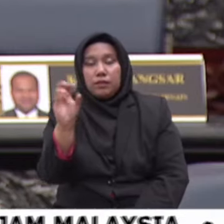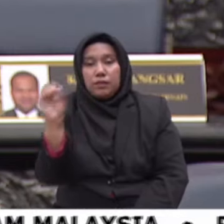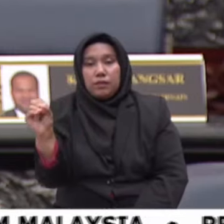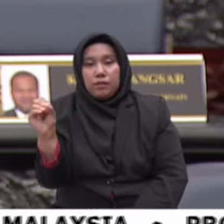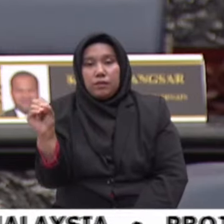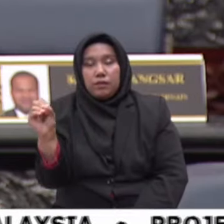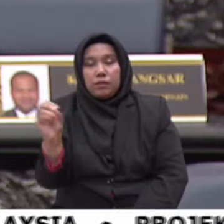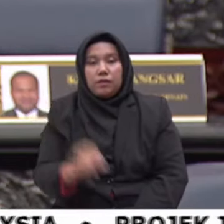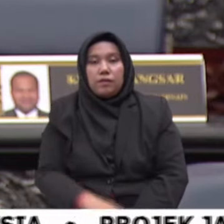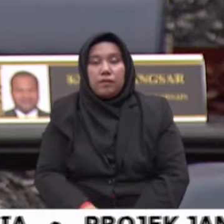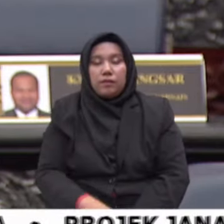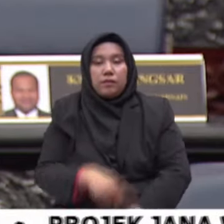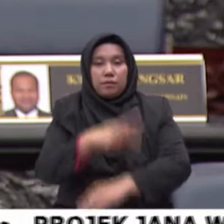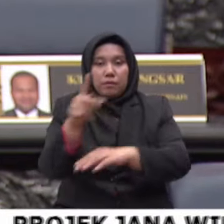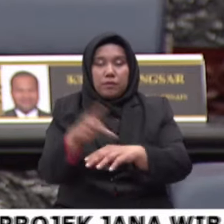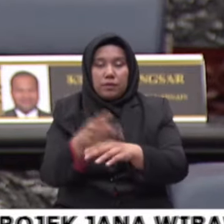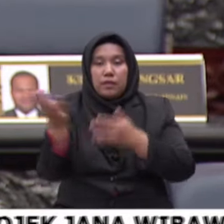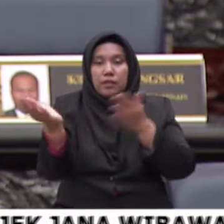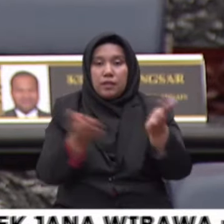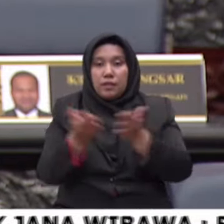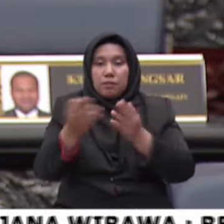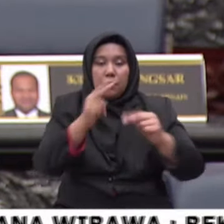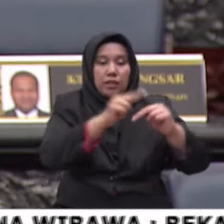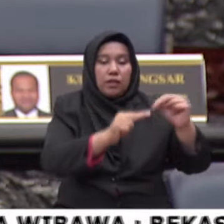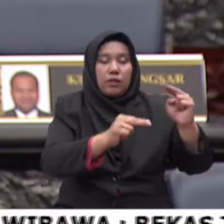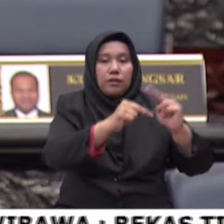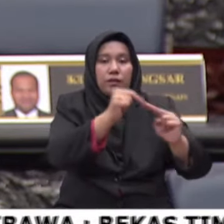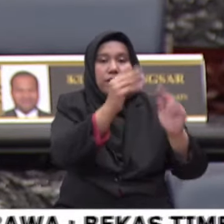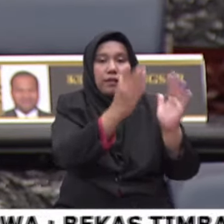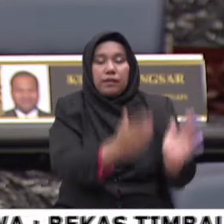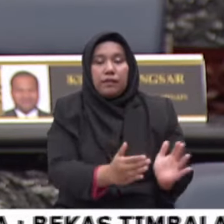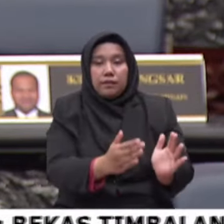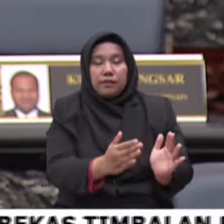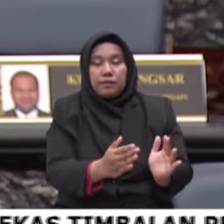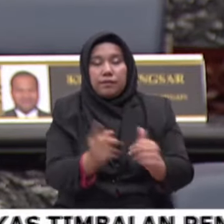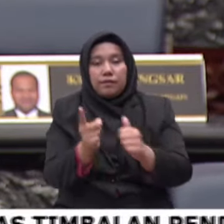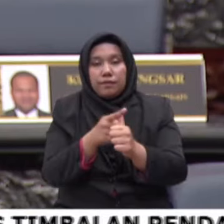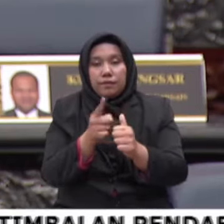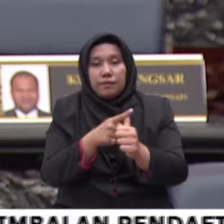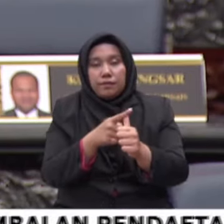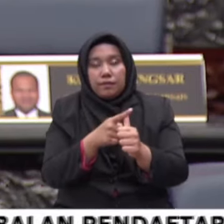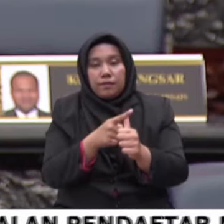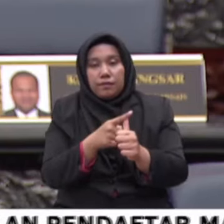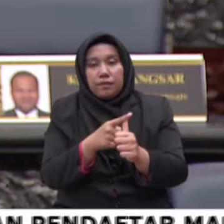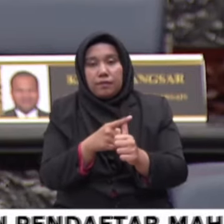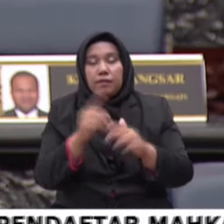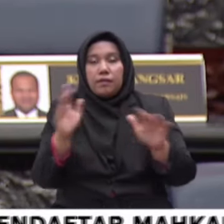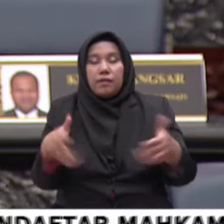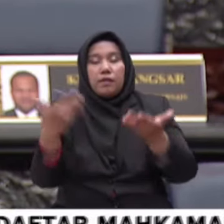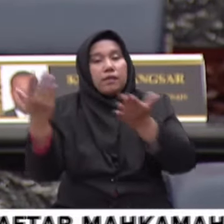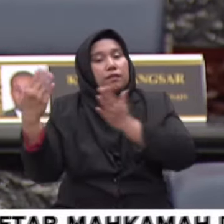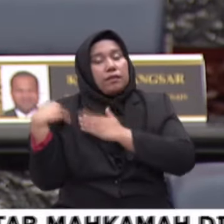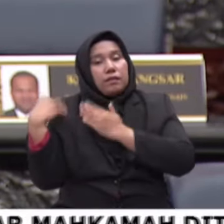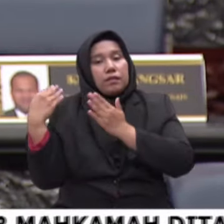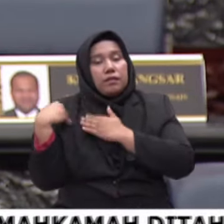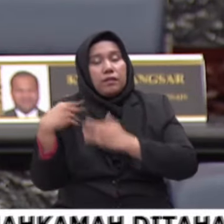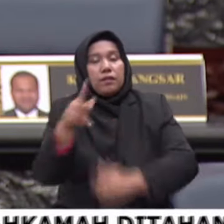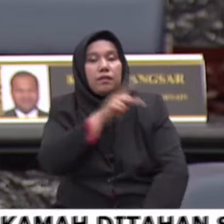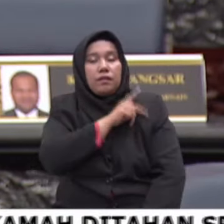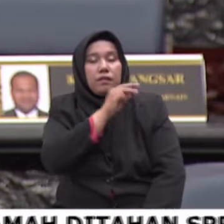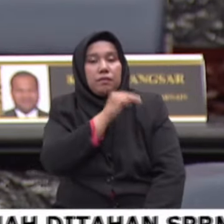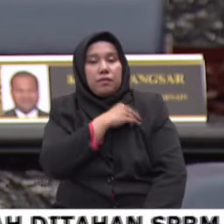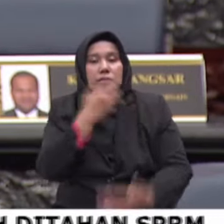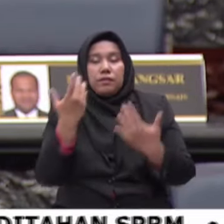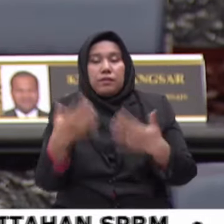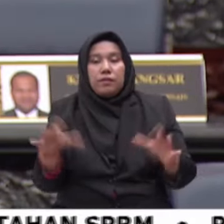Pusat Khidmat Kontraktor. Pertama, sejauh manakah peranan telah dimainkan oleh kementerian